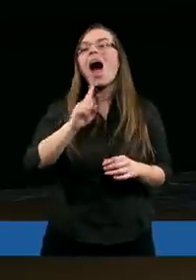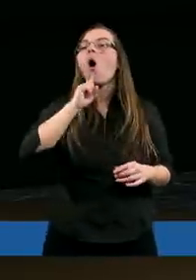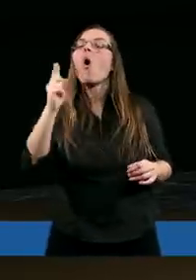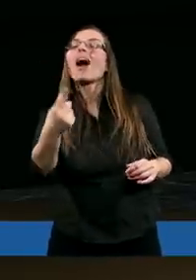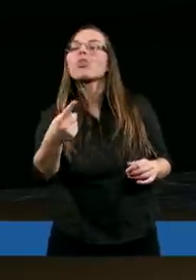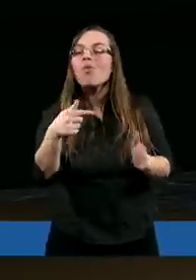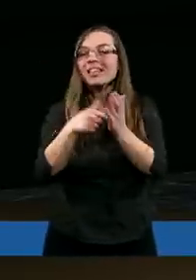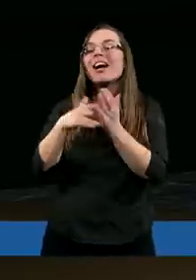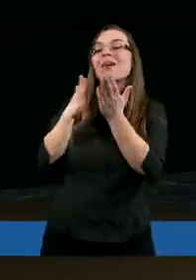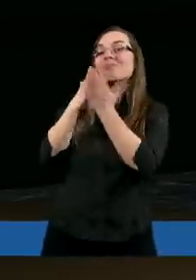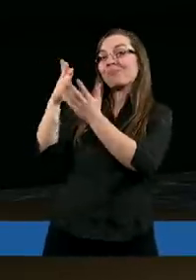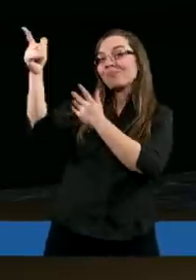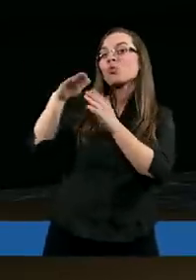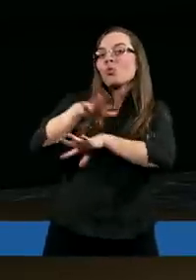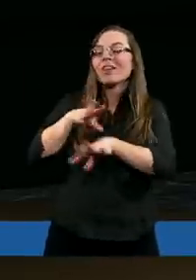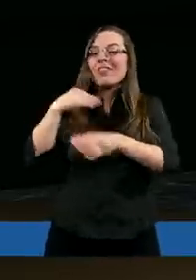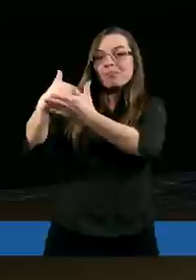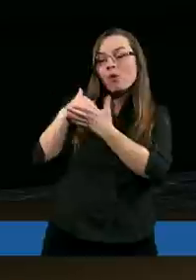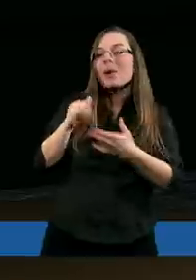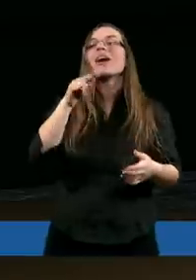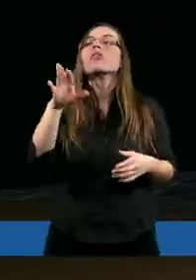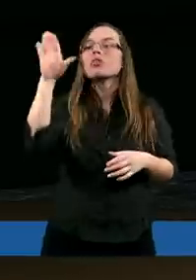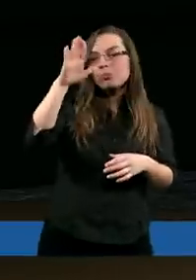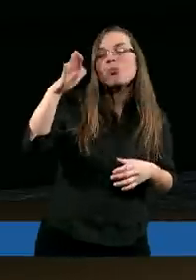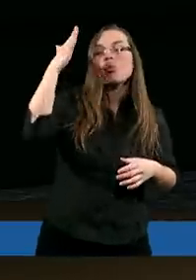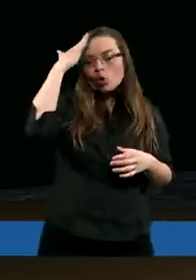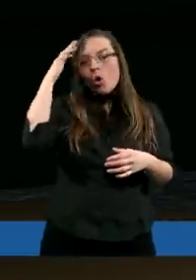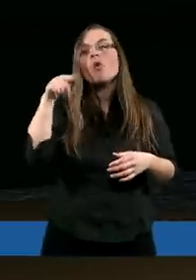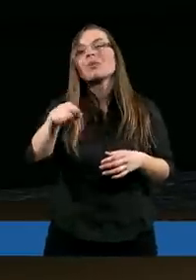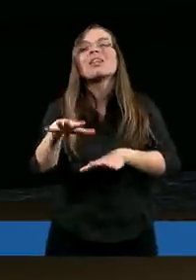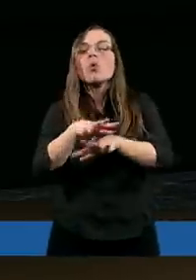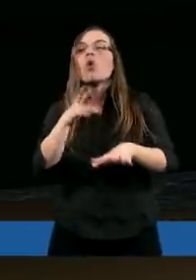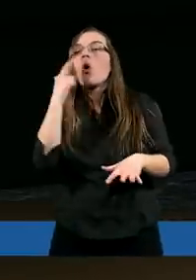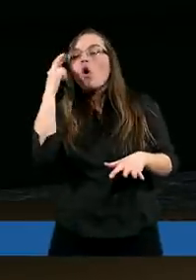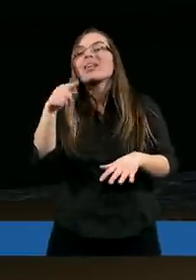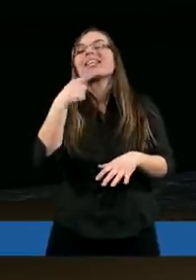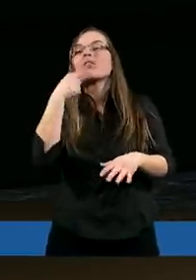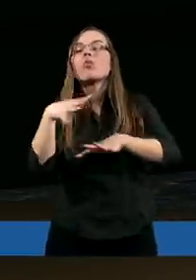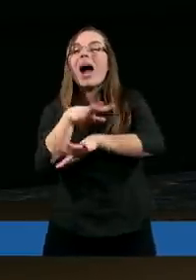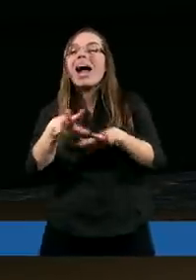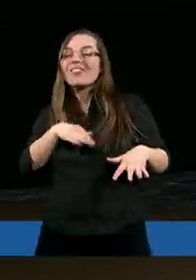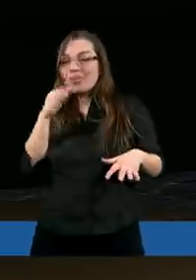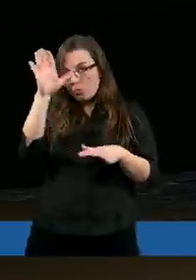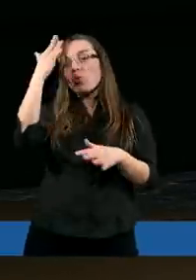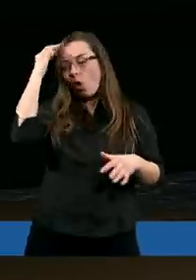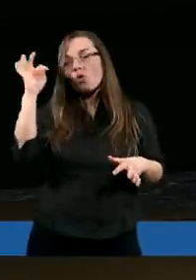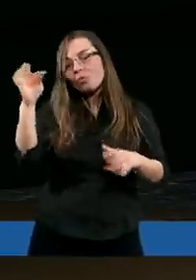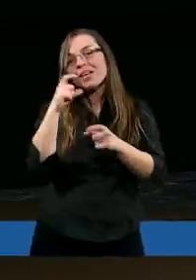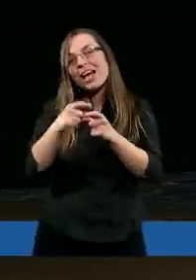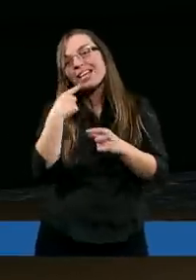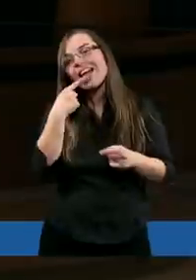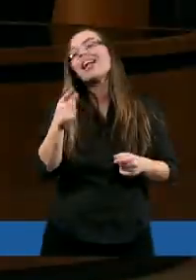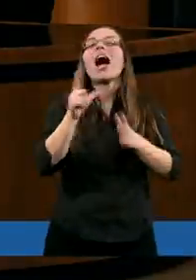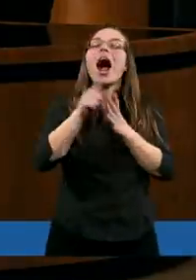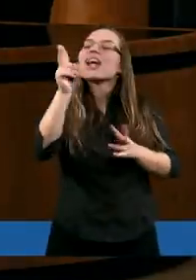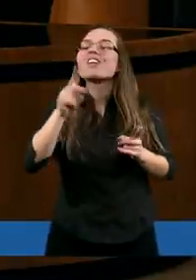orędownika. Bóg rozumie ten język Ducha Świętego, ale my chociaż nie